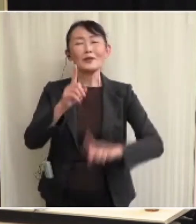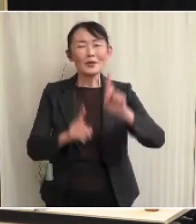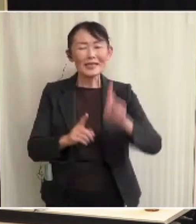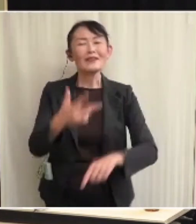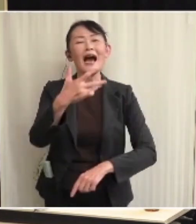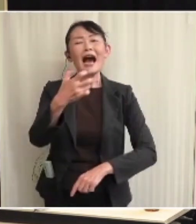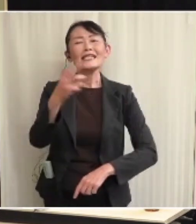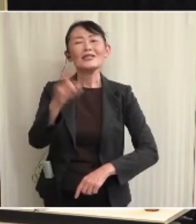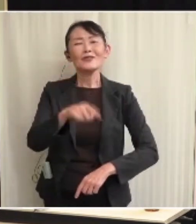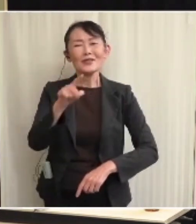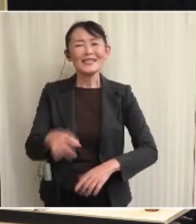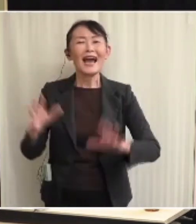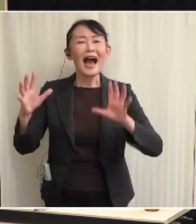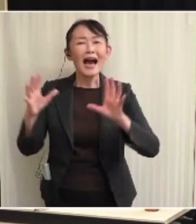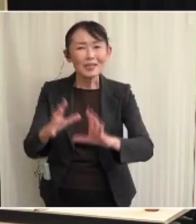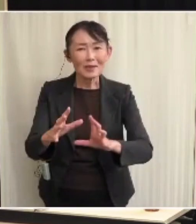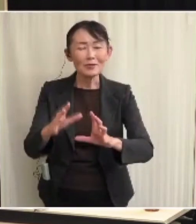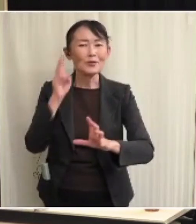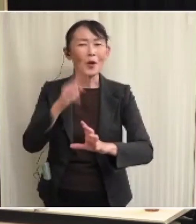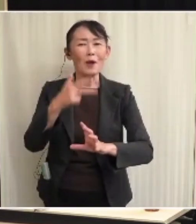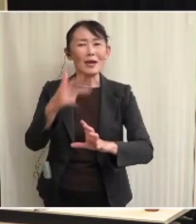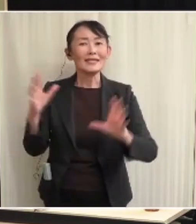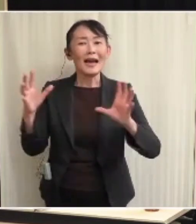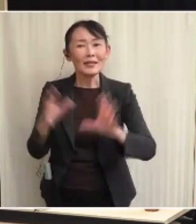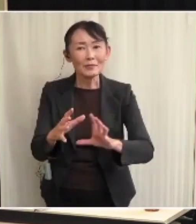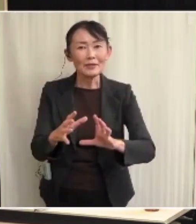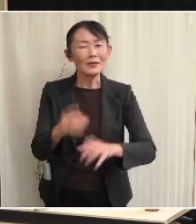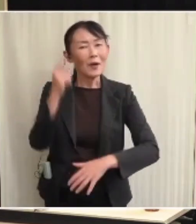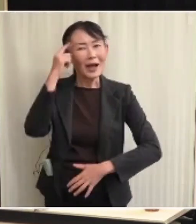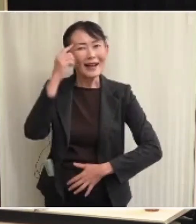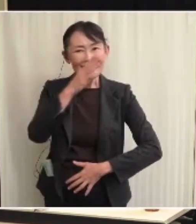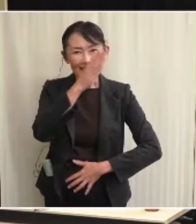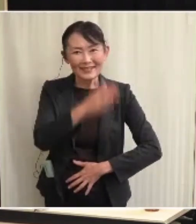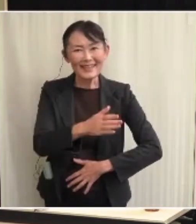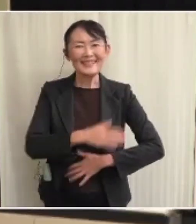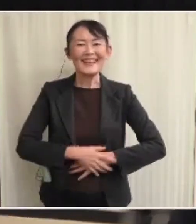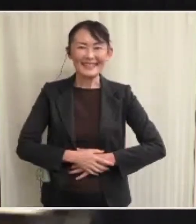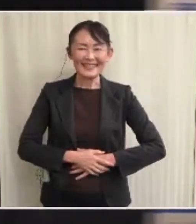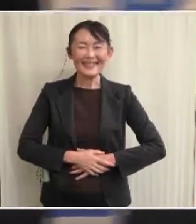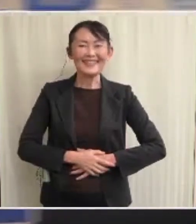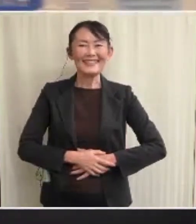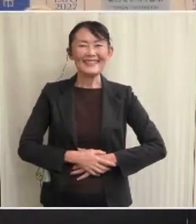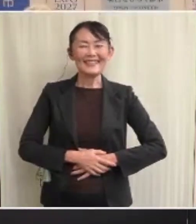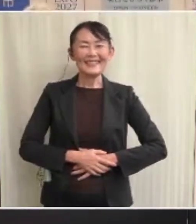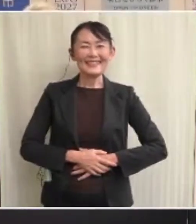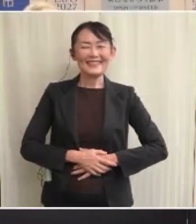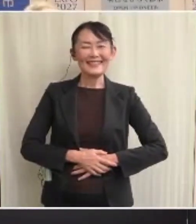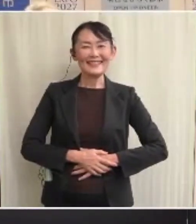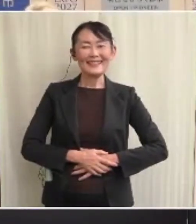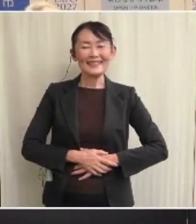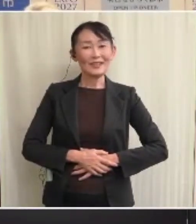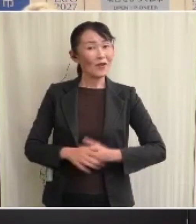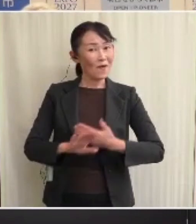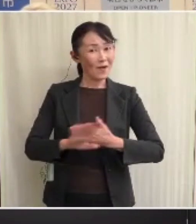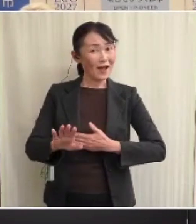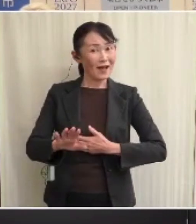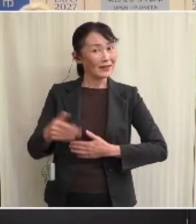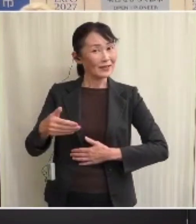ていう言い方で、 はい、申し訳ございません。 はい、わかりました。はい、ありがとうございます。 その他いかがでしょうか。